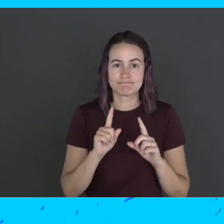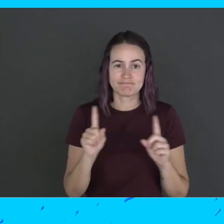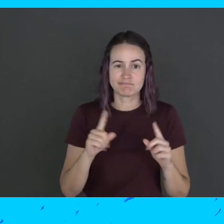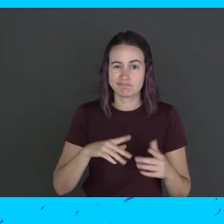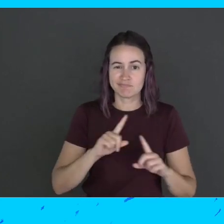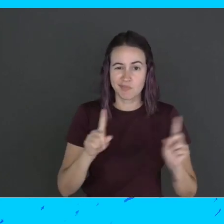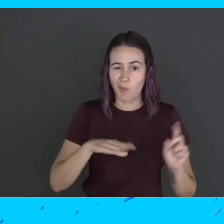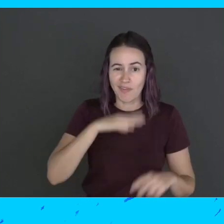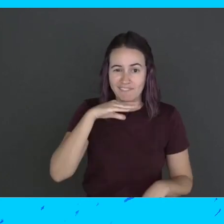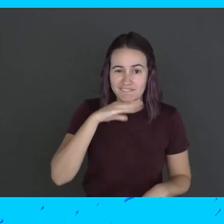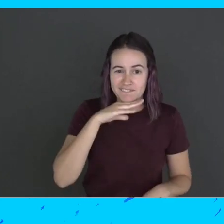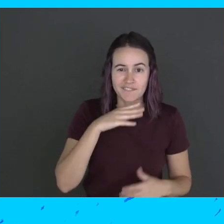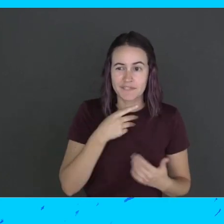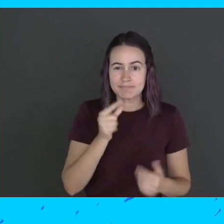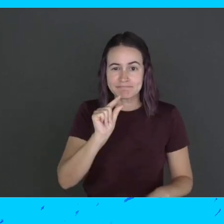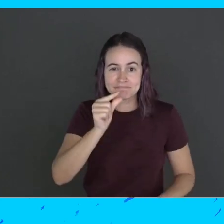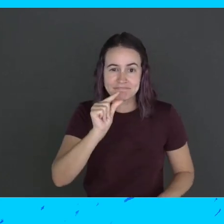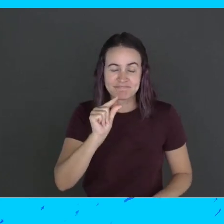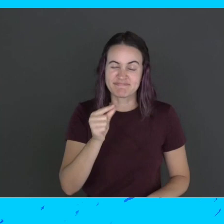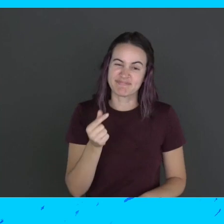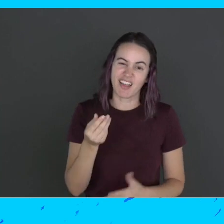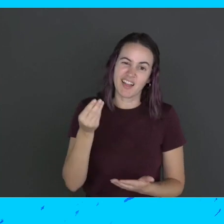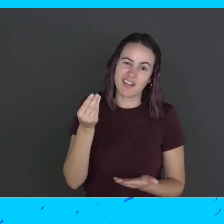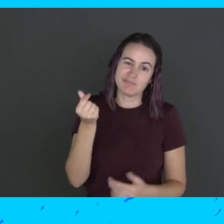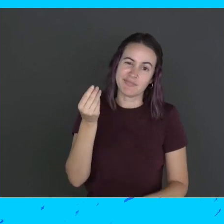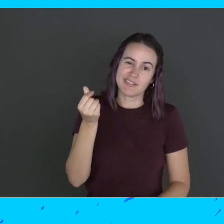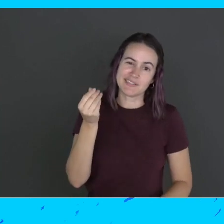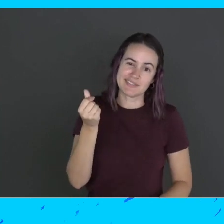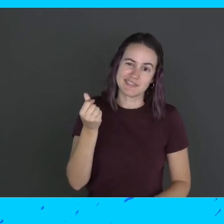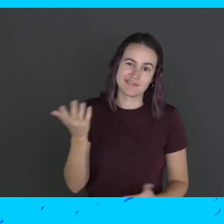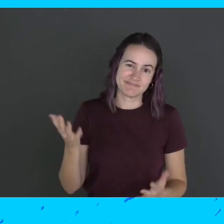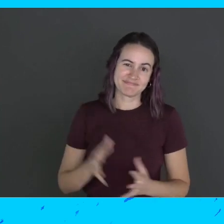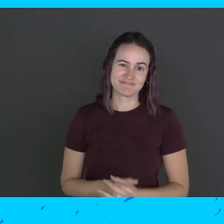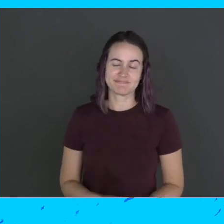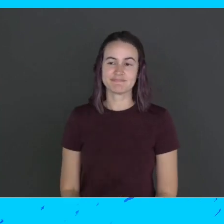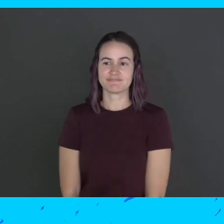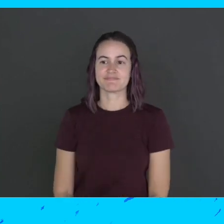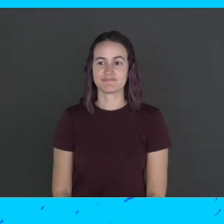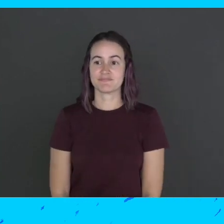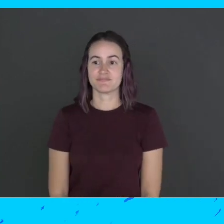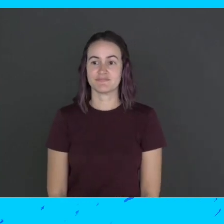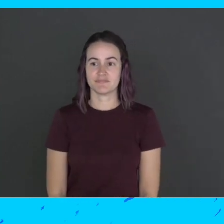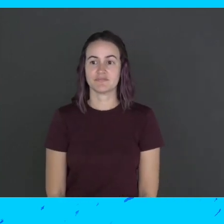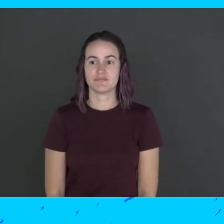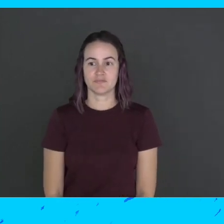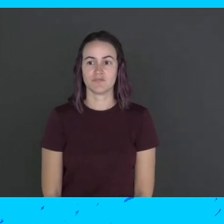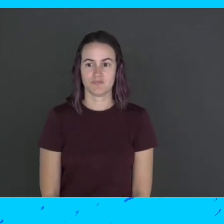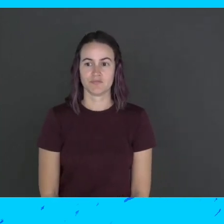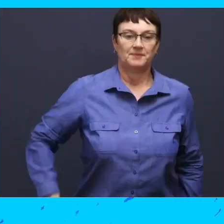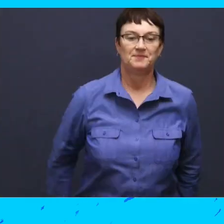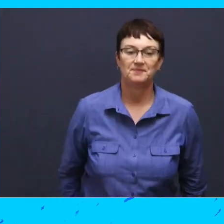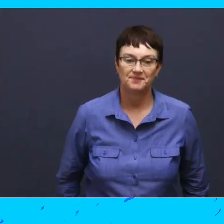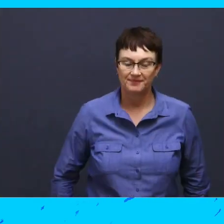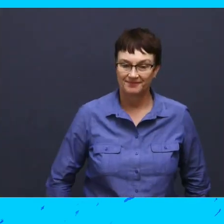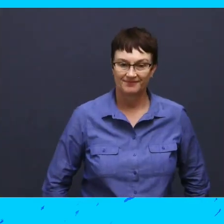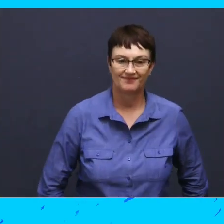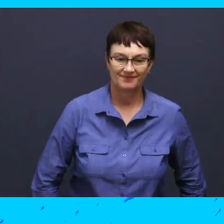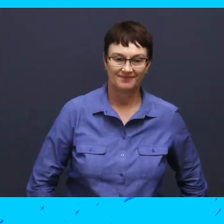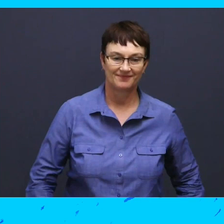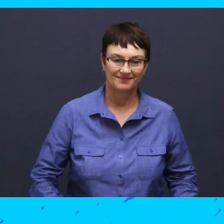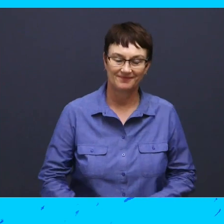rapport aux adolescents, surtout financiers, d'accéder à des méthodes qui parfois sont déjà disponibles.